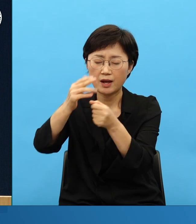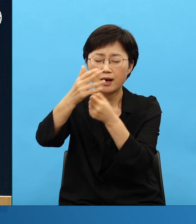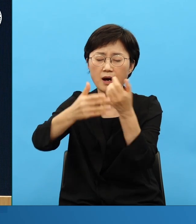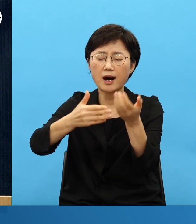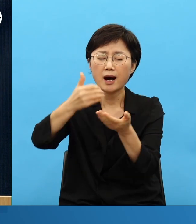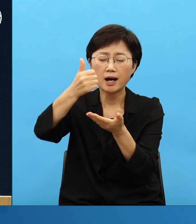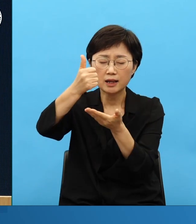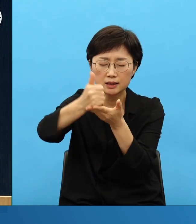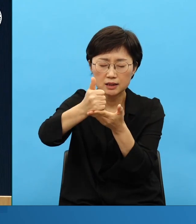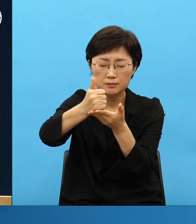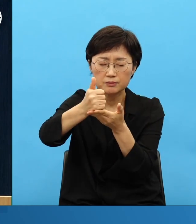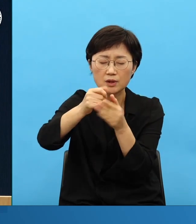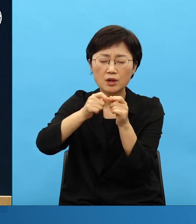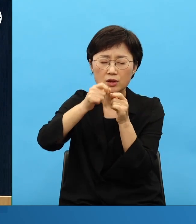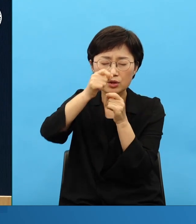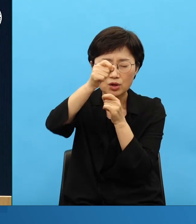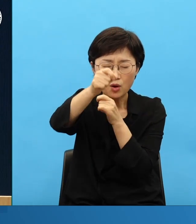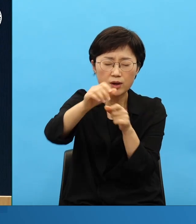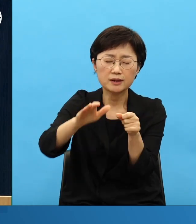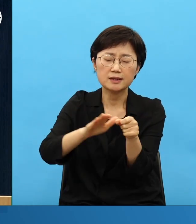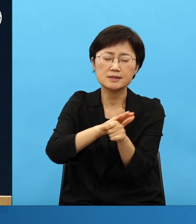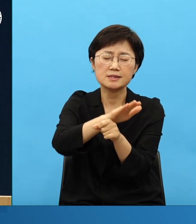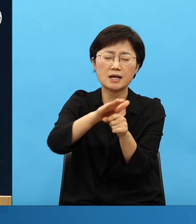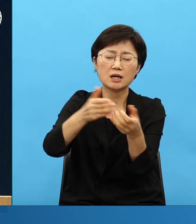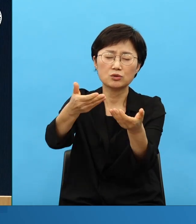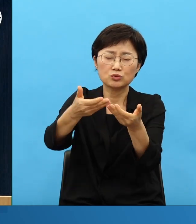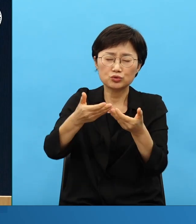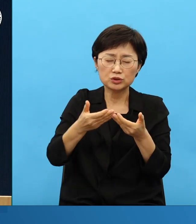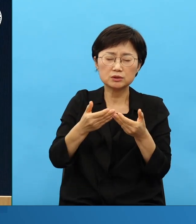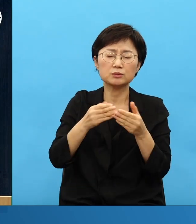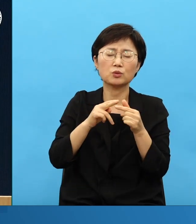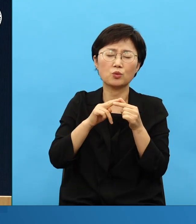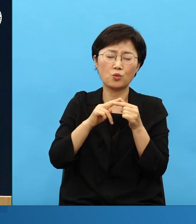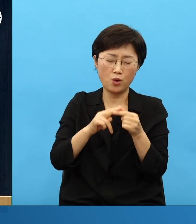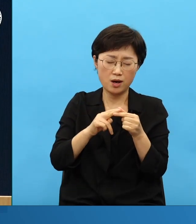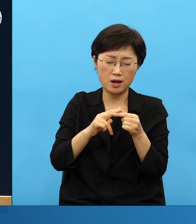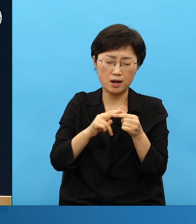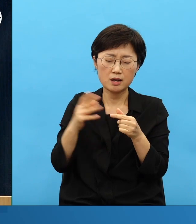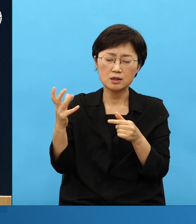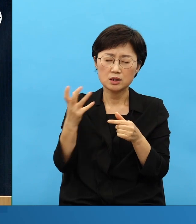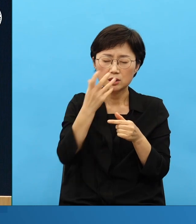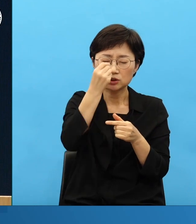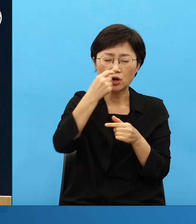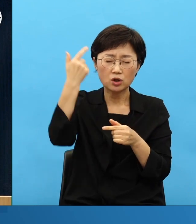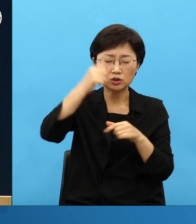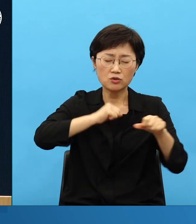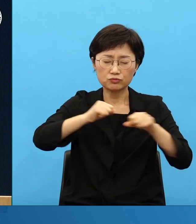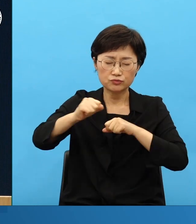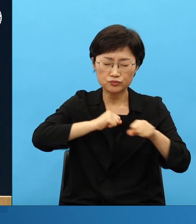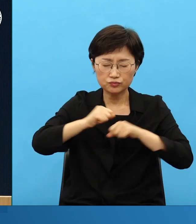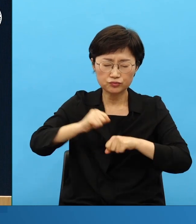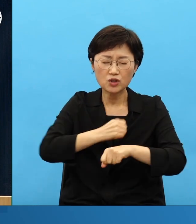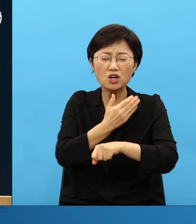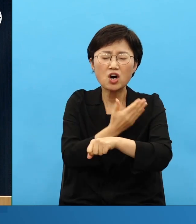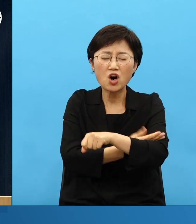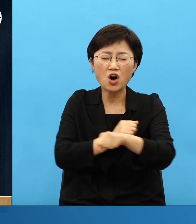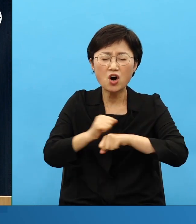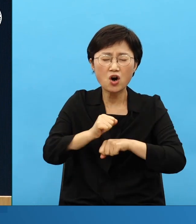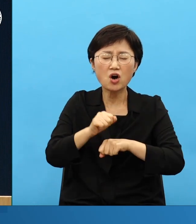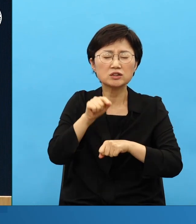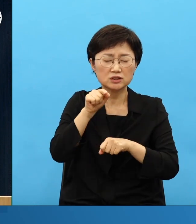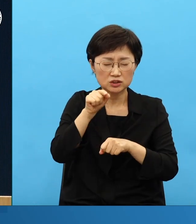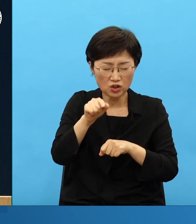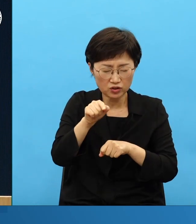하나님의 영원하신 사랑하심과 eternal love of God, 성령님의 능력의 역사하심이 the powerful working of the Holy